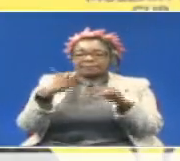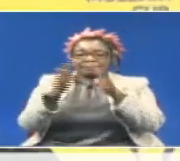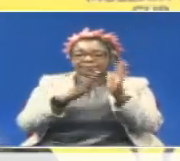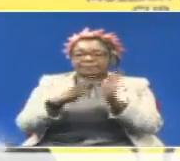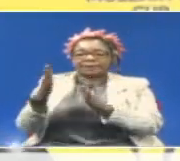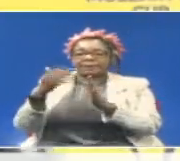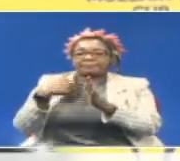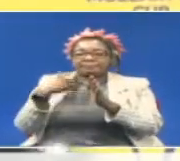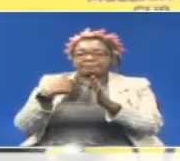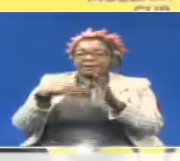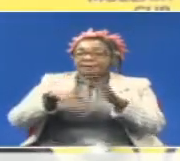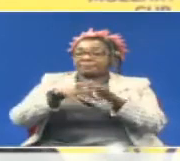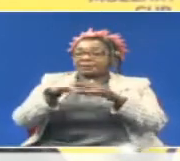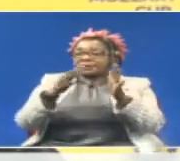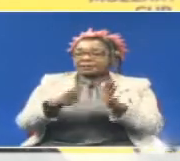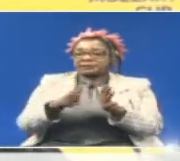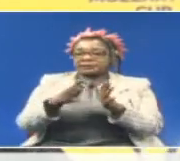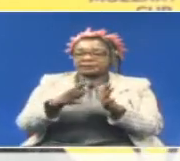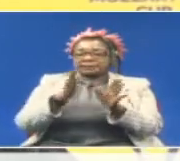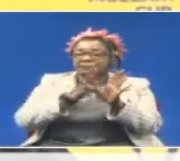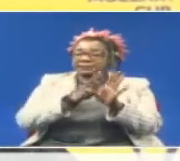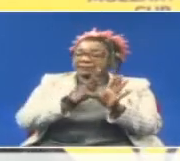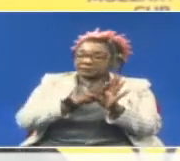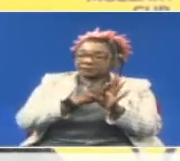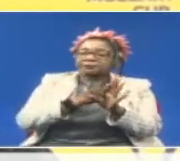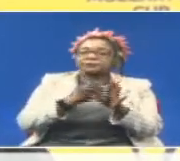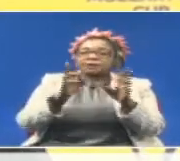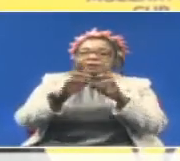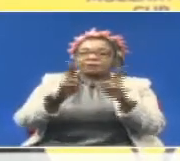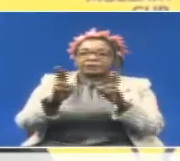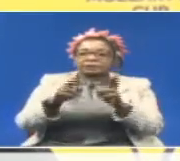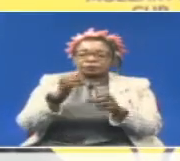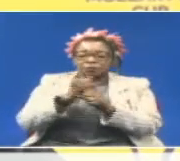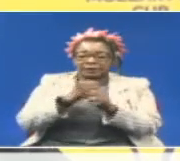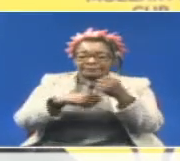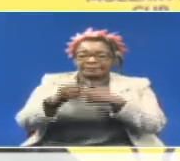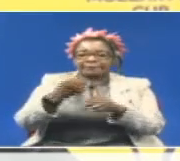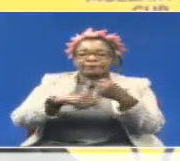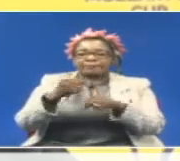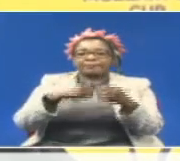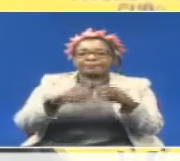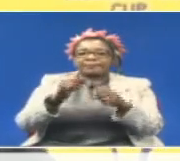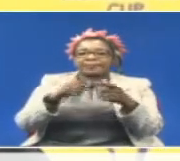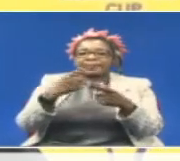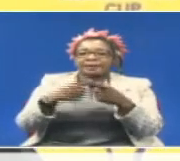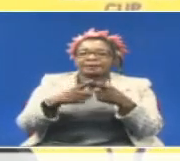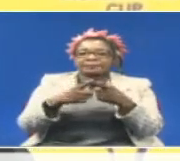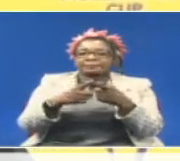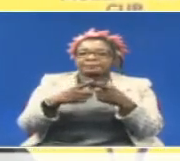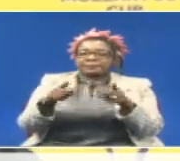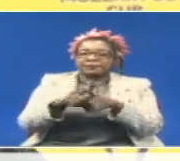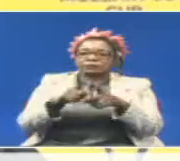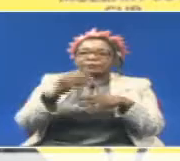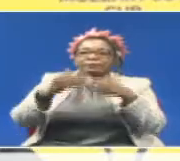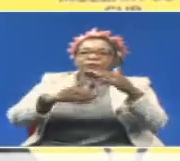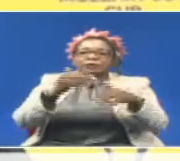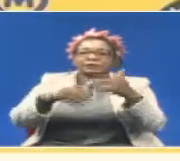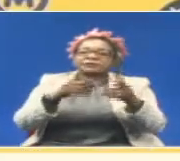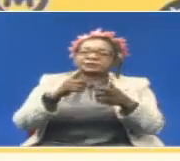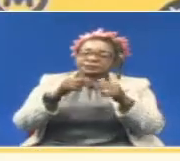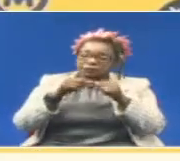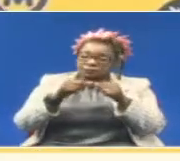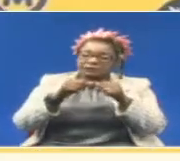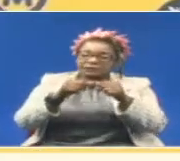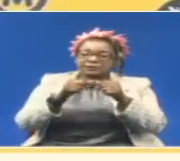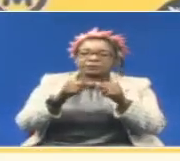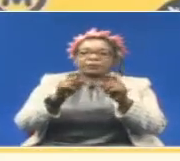my players mental, tactically, ready to work and perform. And then as we progress, what we need is consistency.